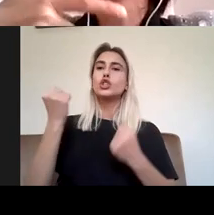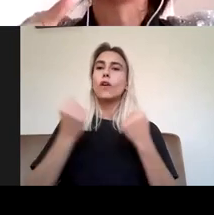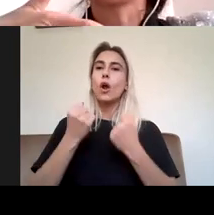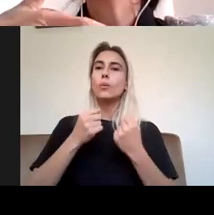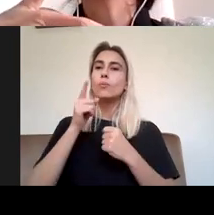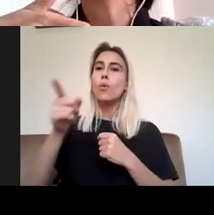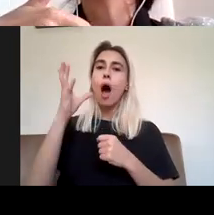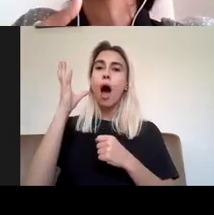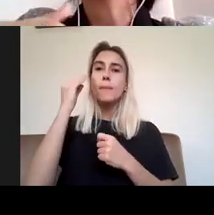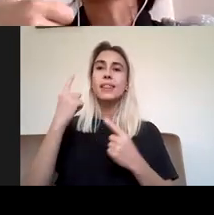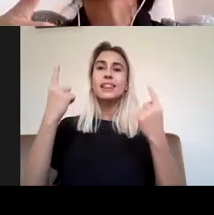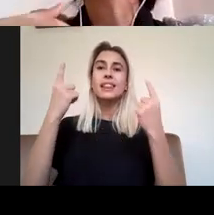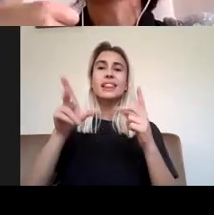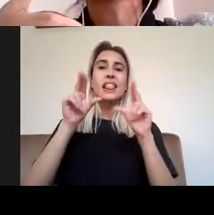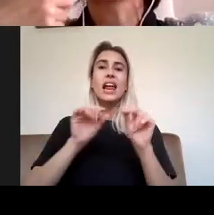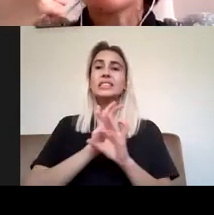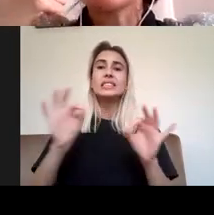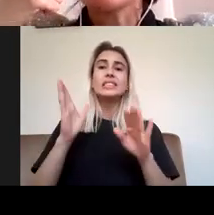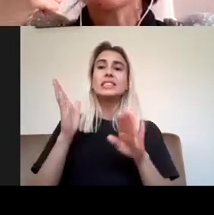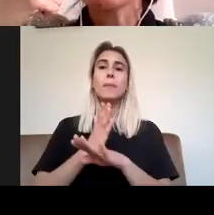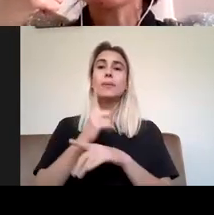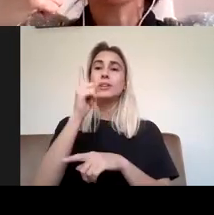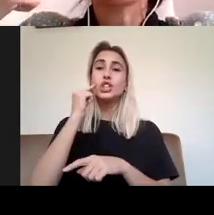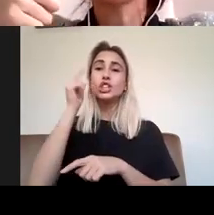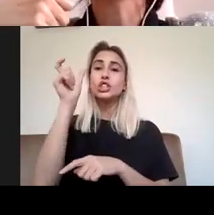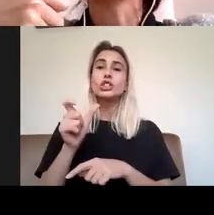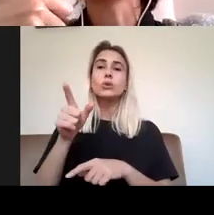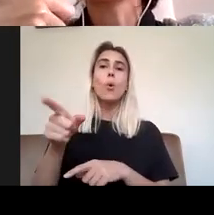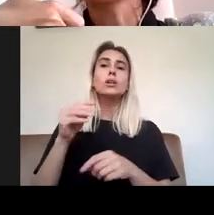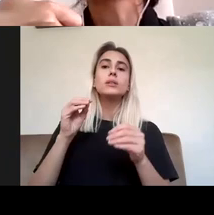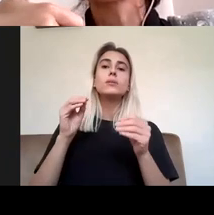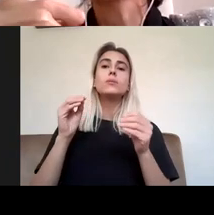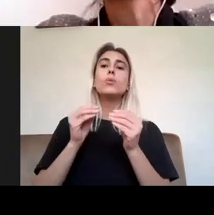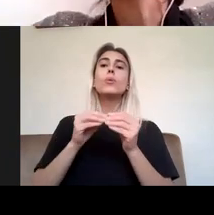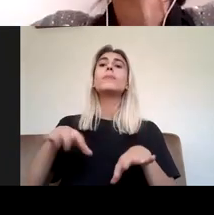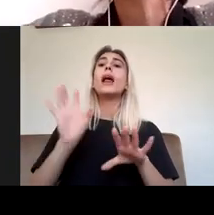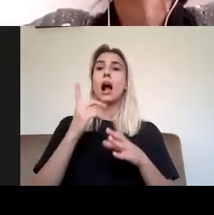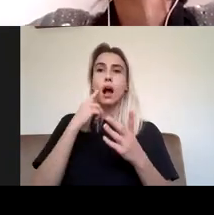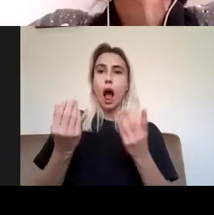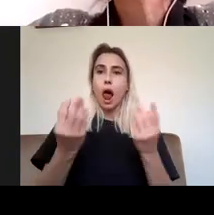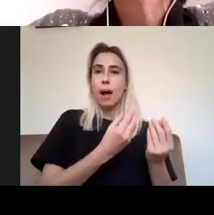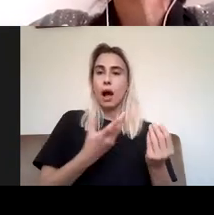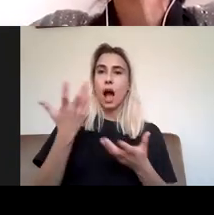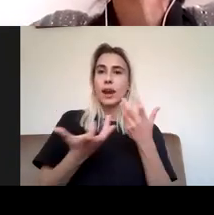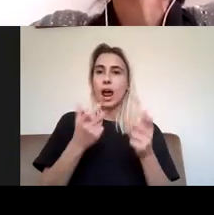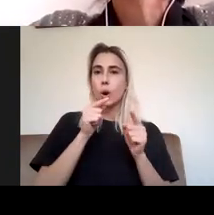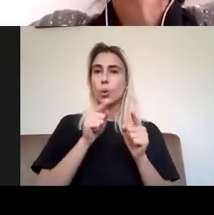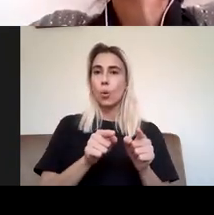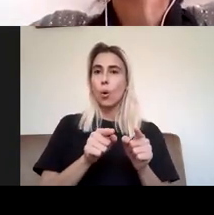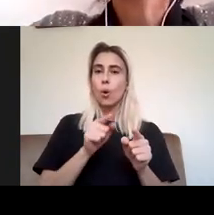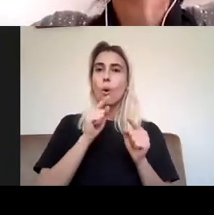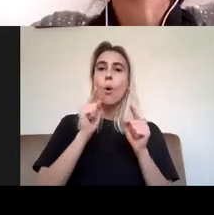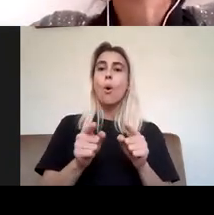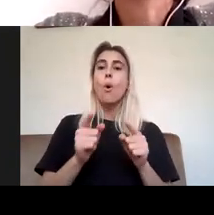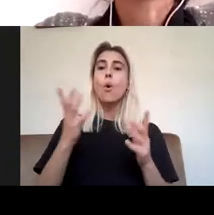oradaki yetersizliğinin sebebi tek başına kişiden kaynaklanmıyor. Çünkü kalabalıktan da kaynaklanan bir süreç var. Ve bunların hepsinin çok